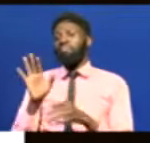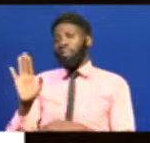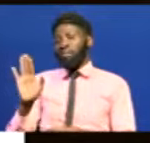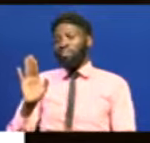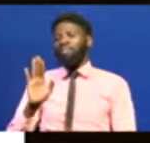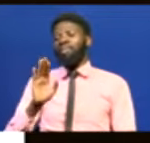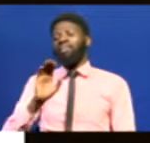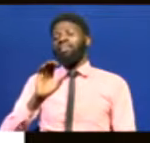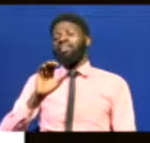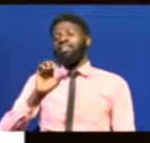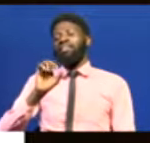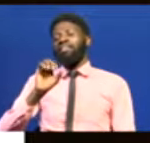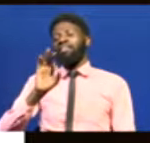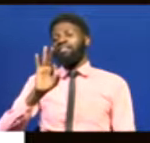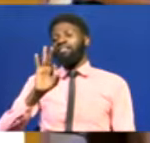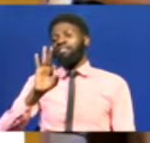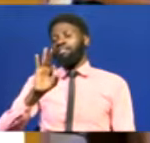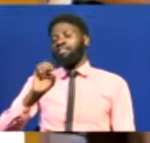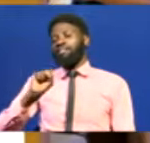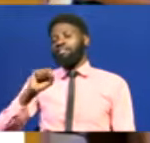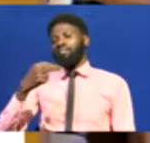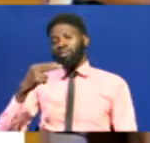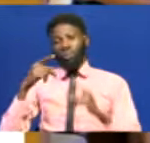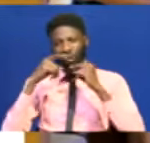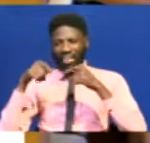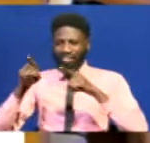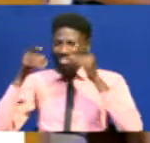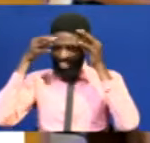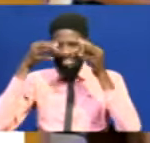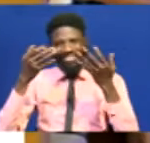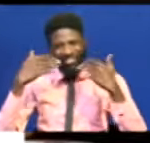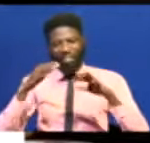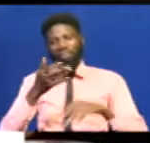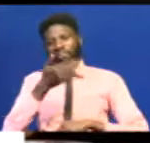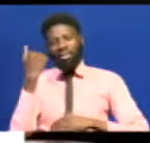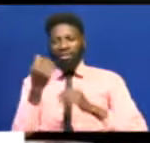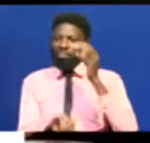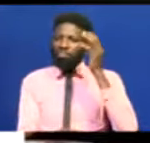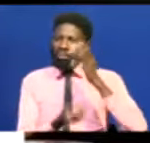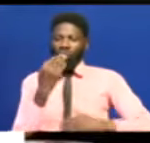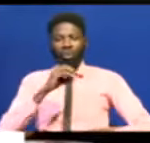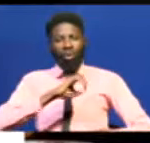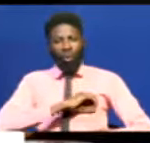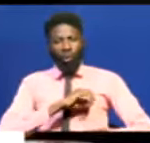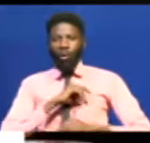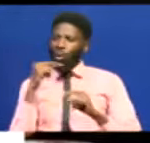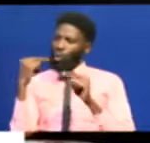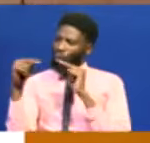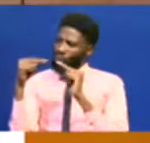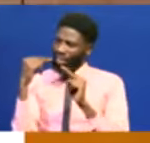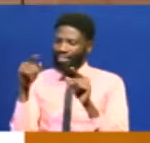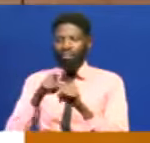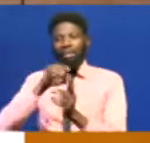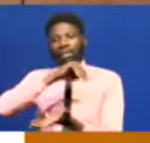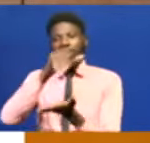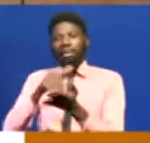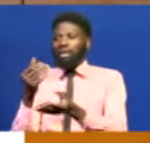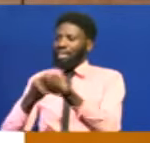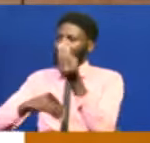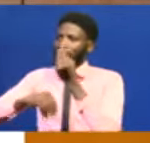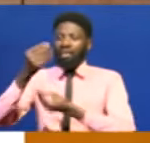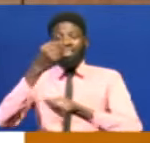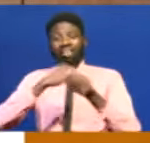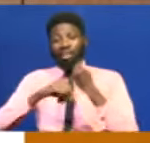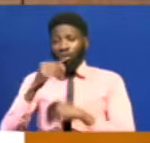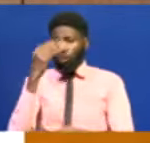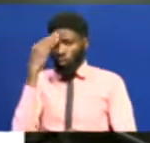Crayfish, alisema kuwa waliamua kufungua mkahawa wao na kituo cha mauzo huko Nanjing